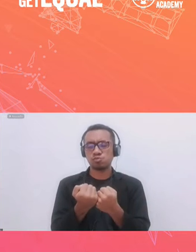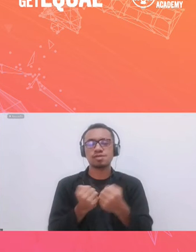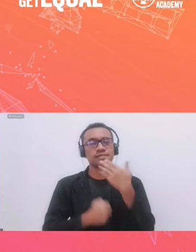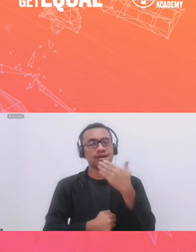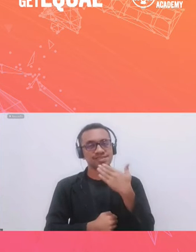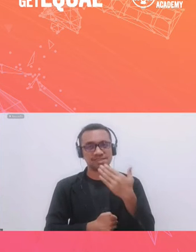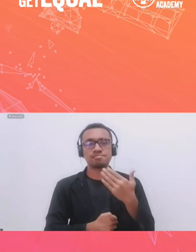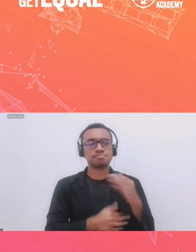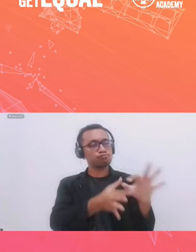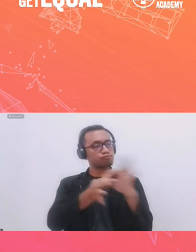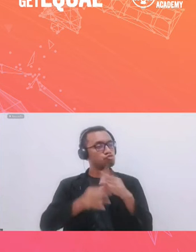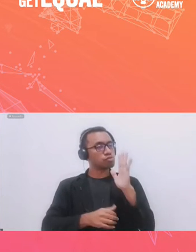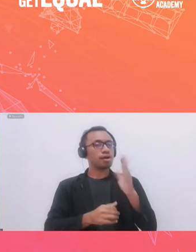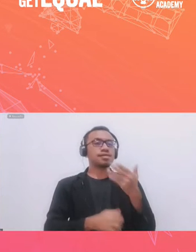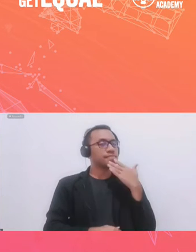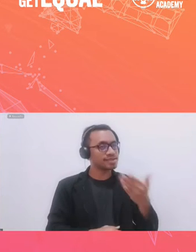kerjasamanya.